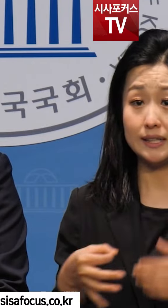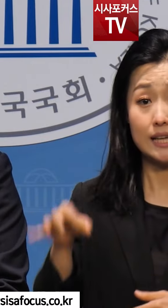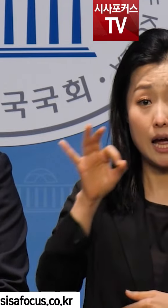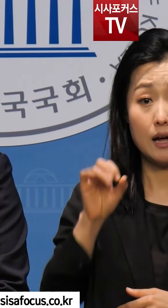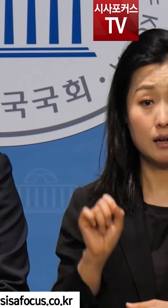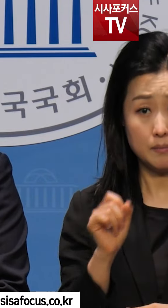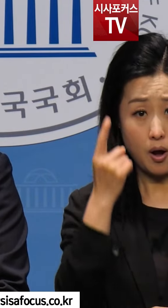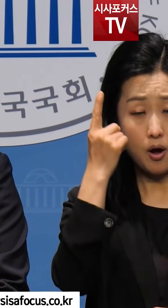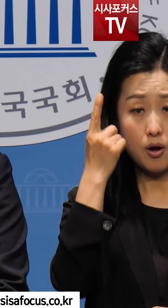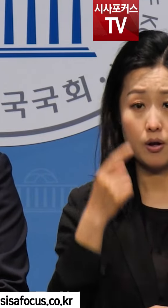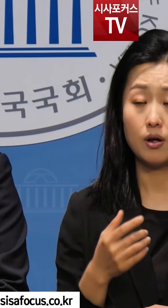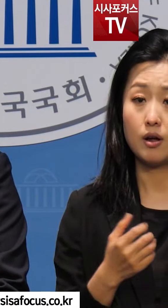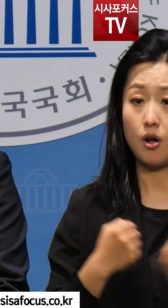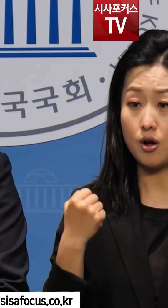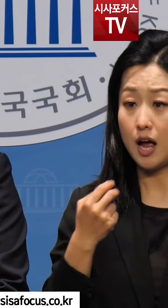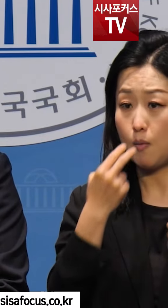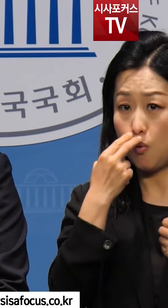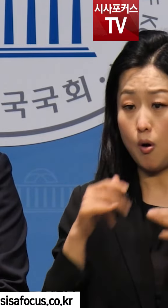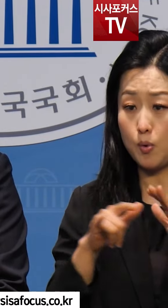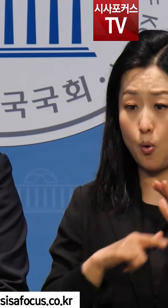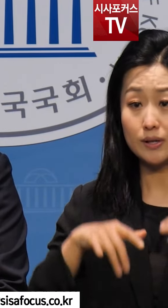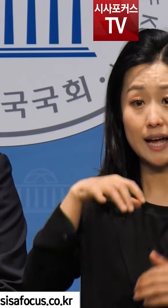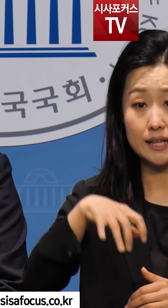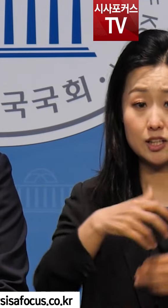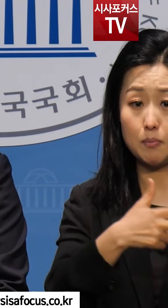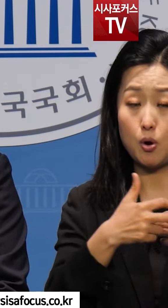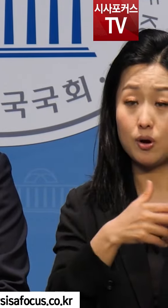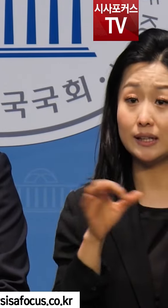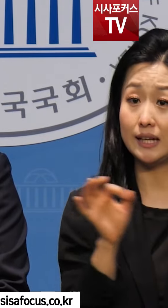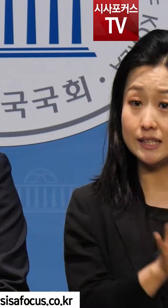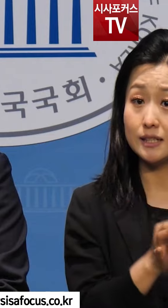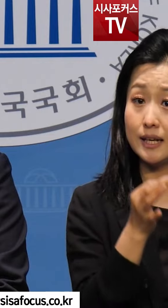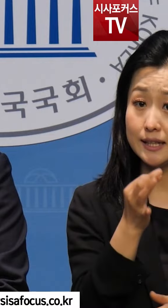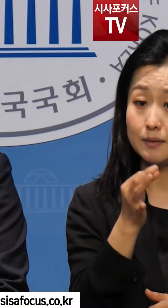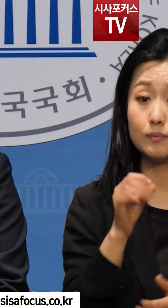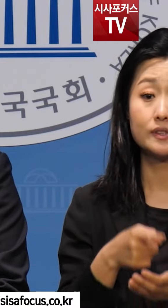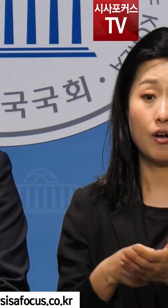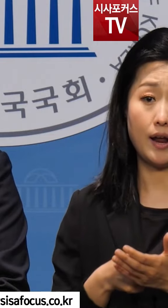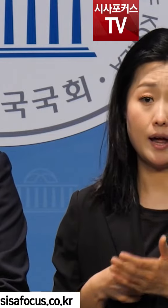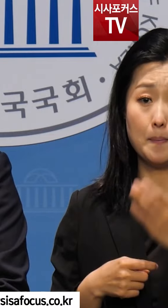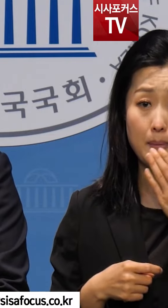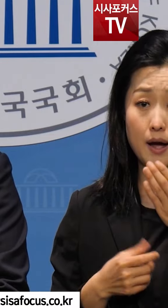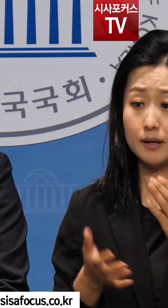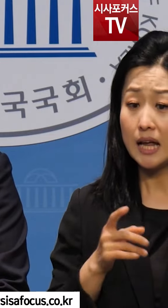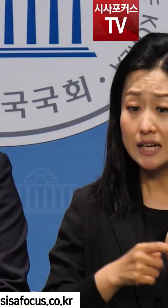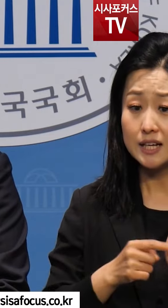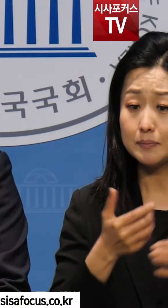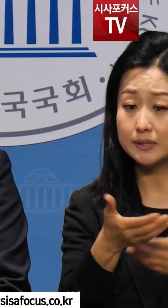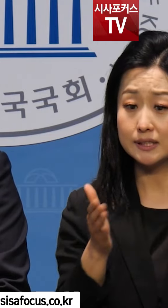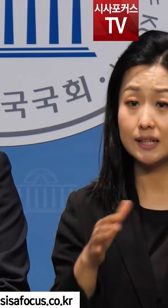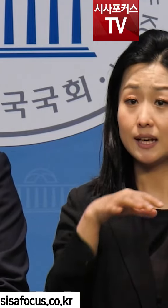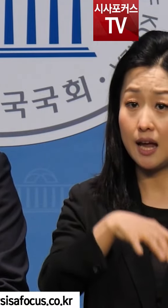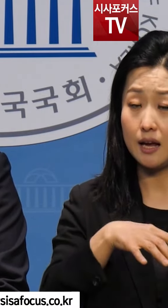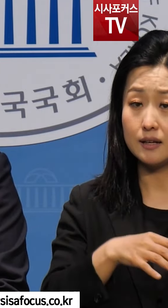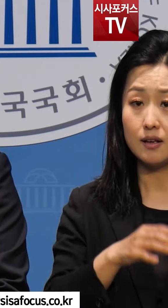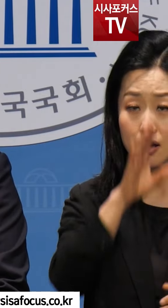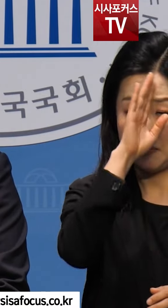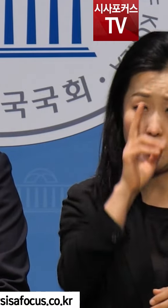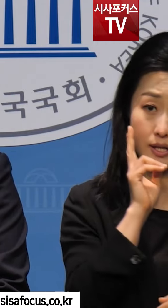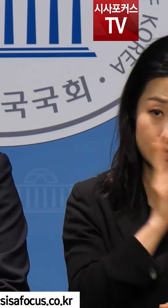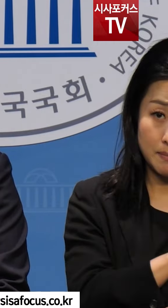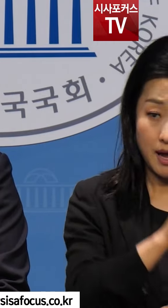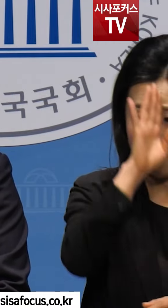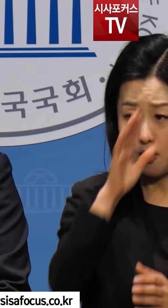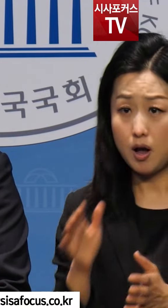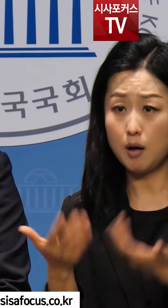경우 건보공단이 병원에 지급해야 할 돈은 아끼겠지만 응급실에서 경증으로